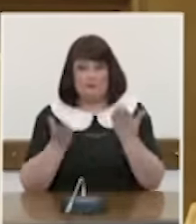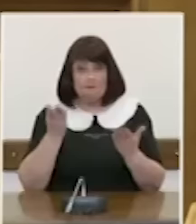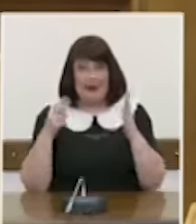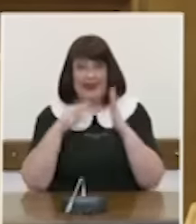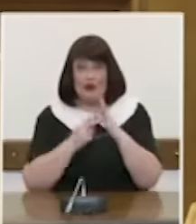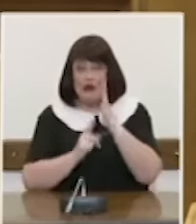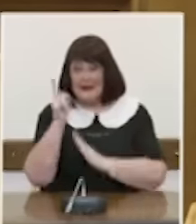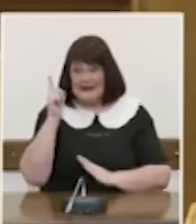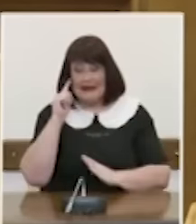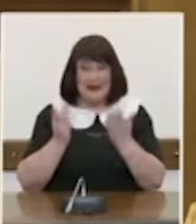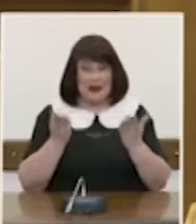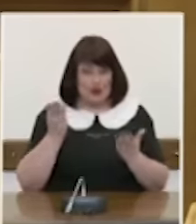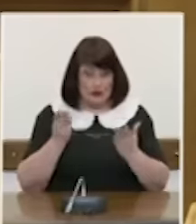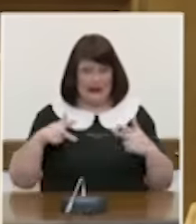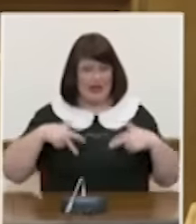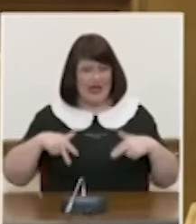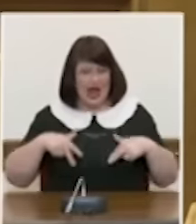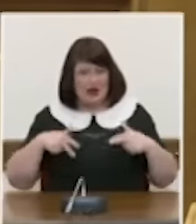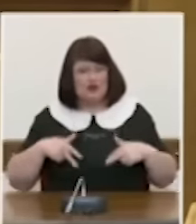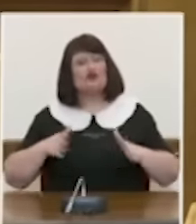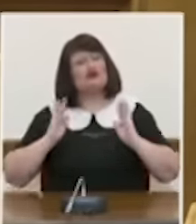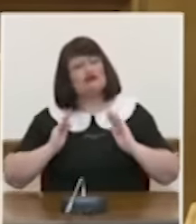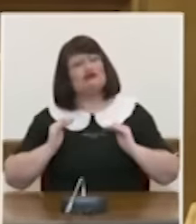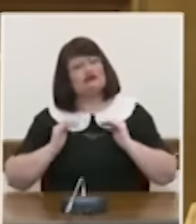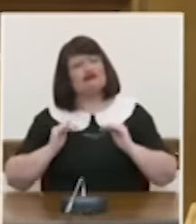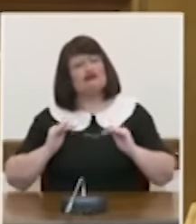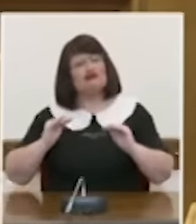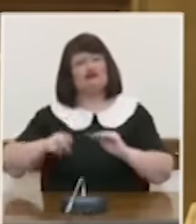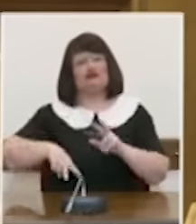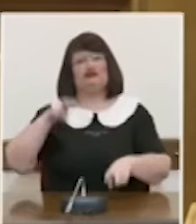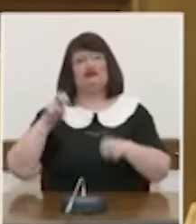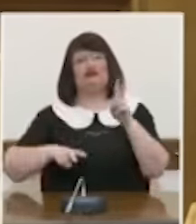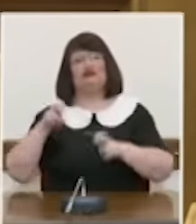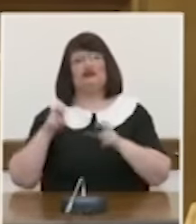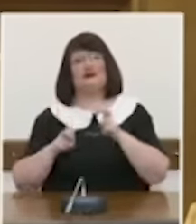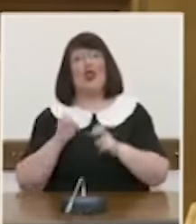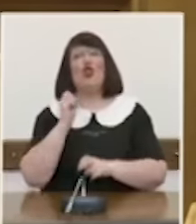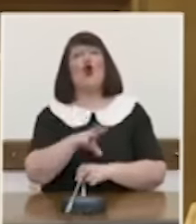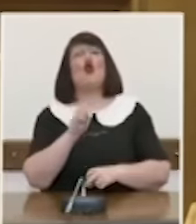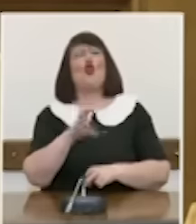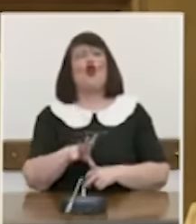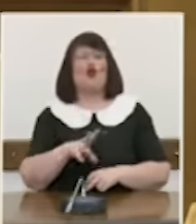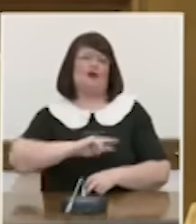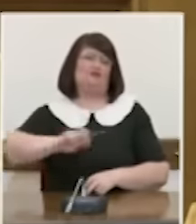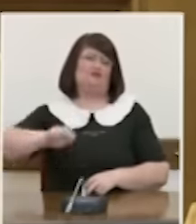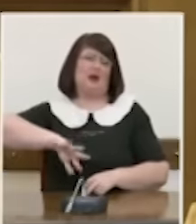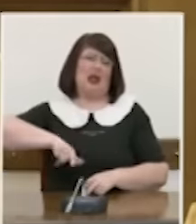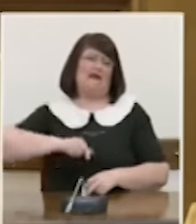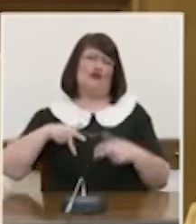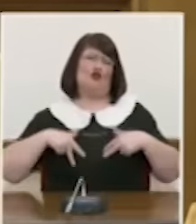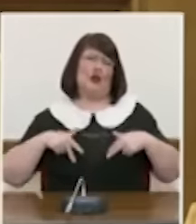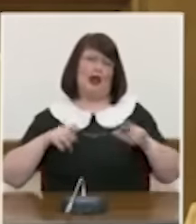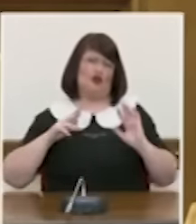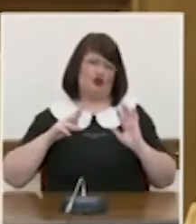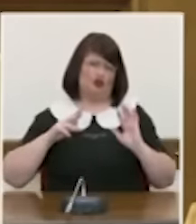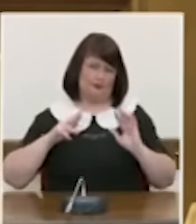2011 και το κράτος συνεχίζει να τους κλέβει τους δύο μισθούς. το 50% των